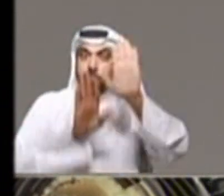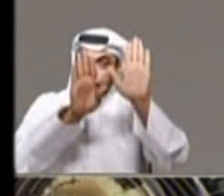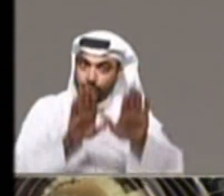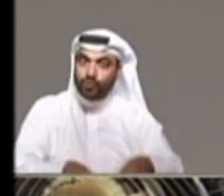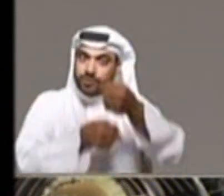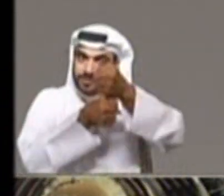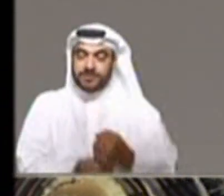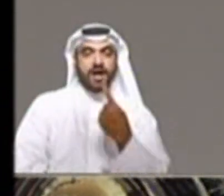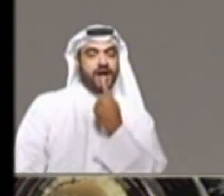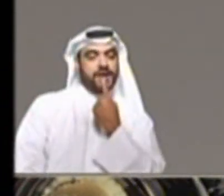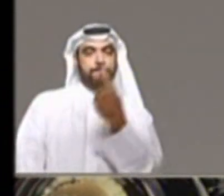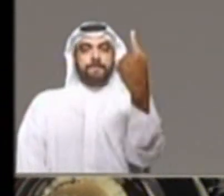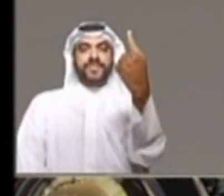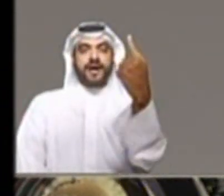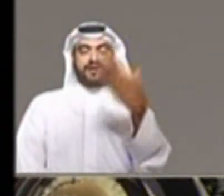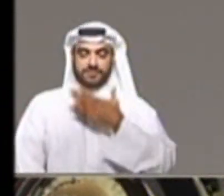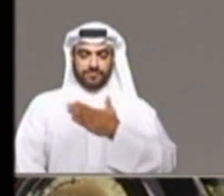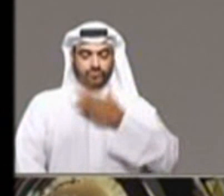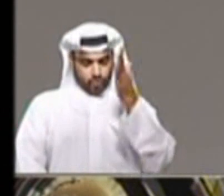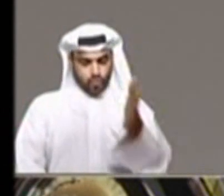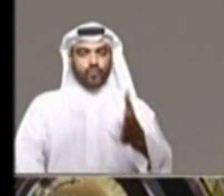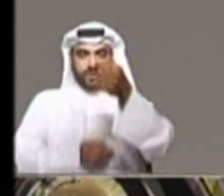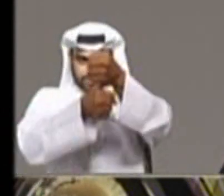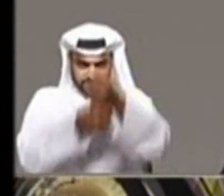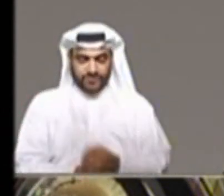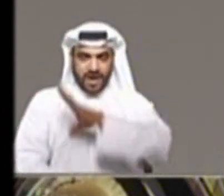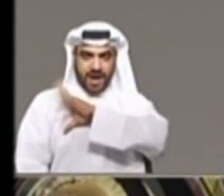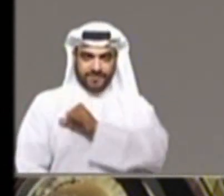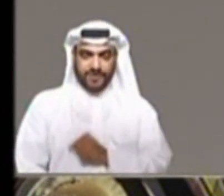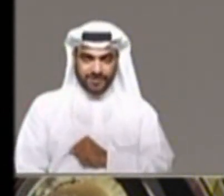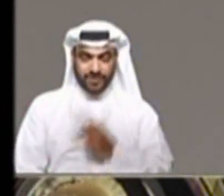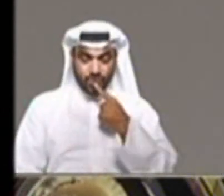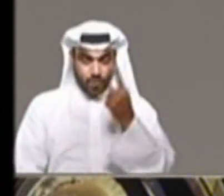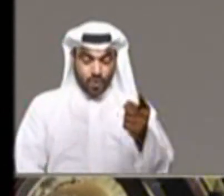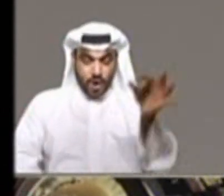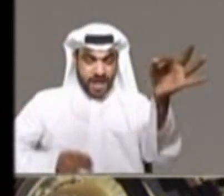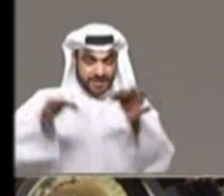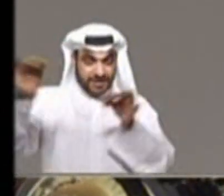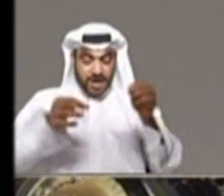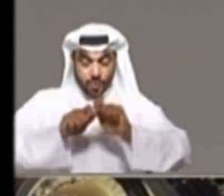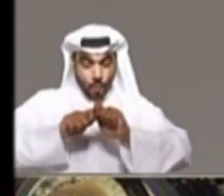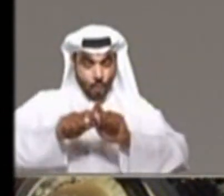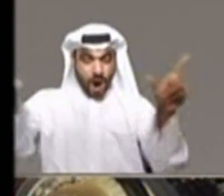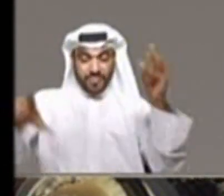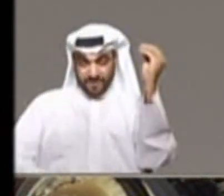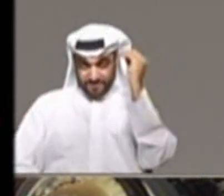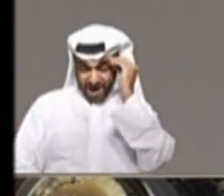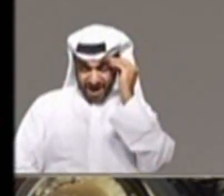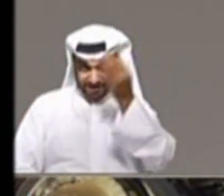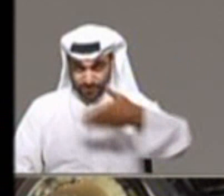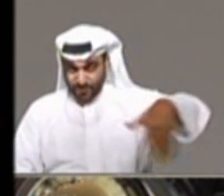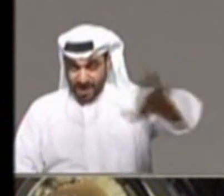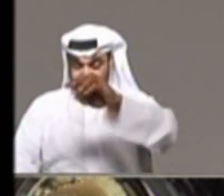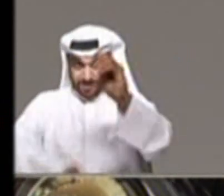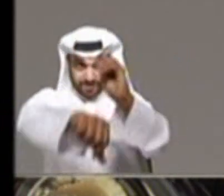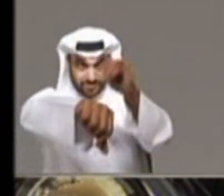والمبدئية ببساطة واختصار. وإذا كان حضور السياسة وإشاراتها لا يكفي للفهم، فلا بأس من